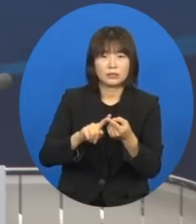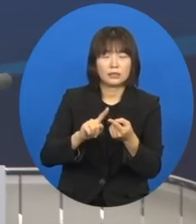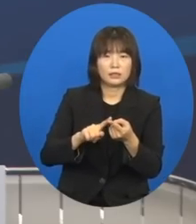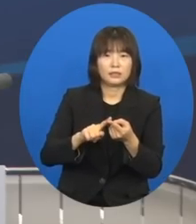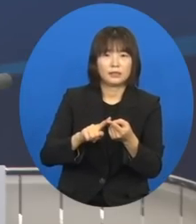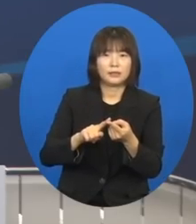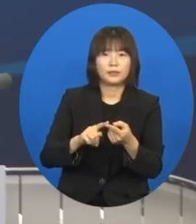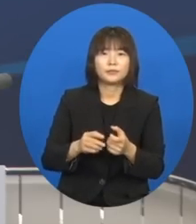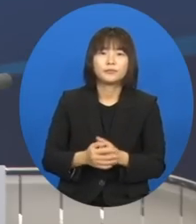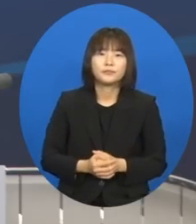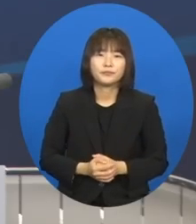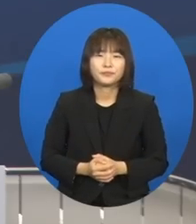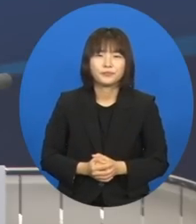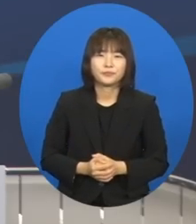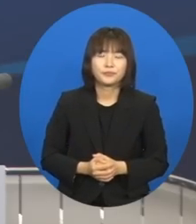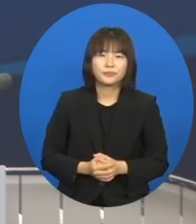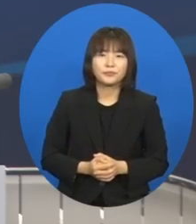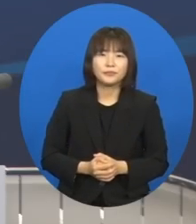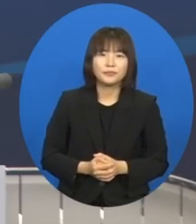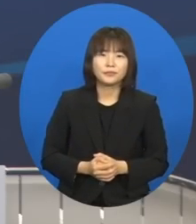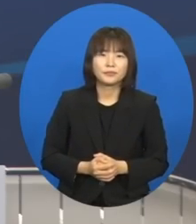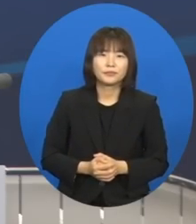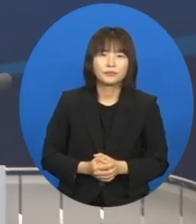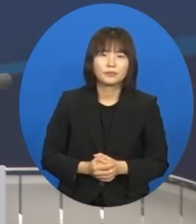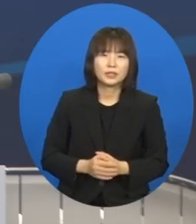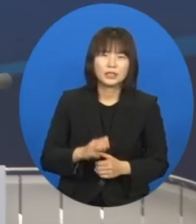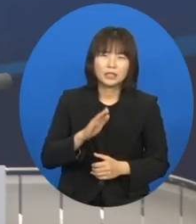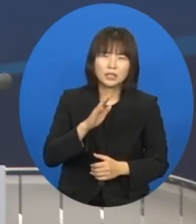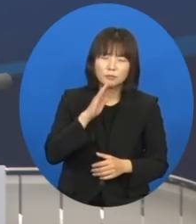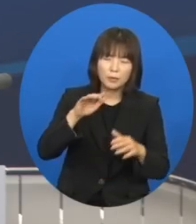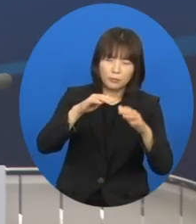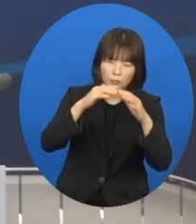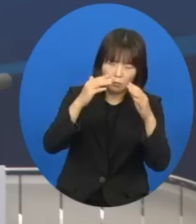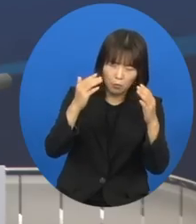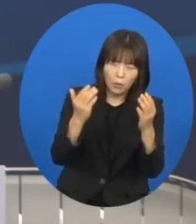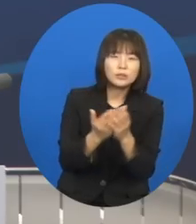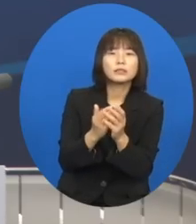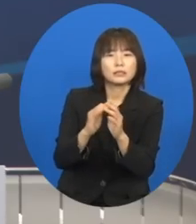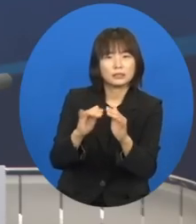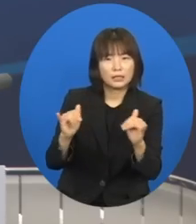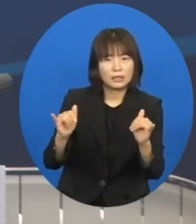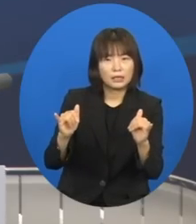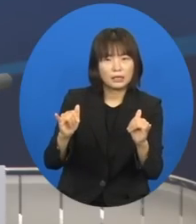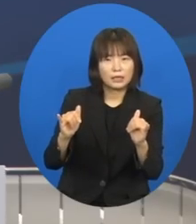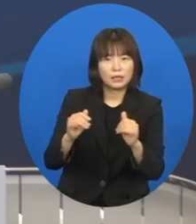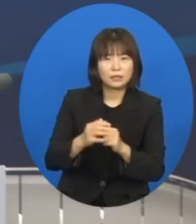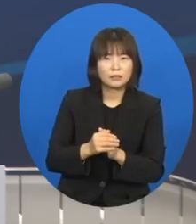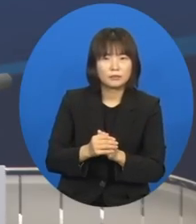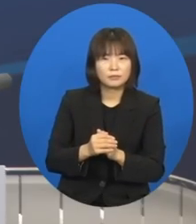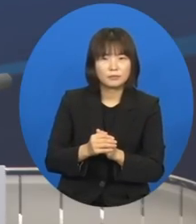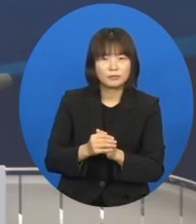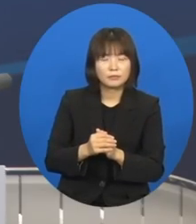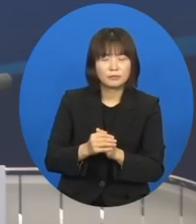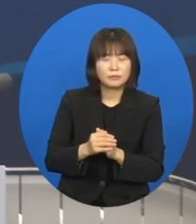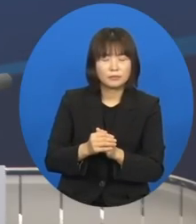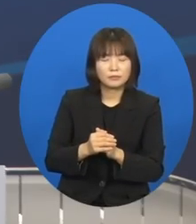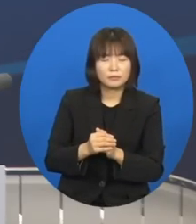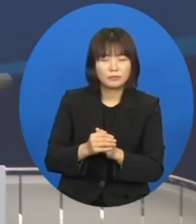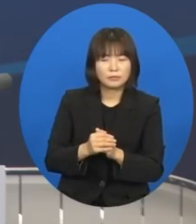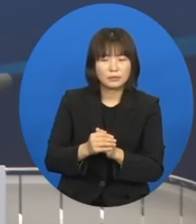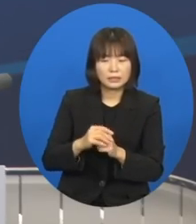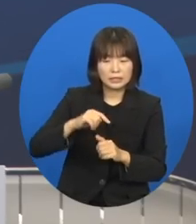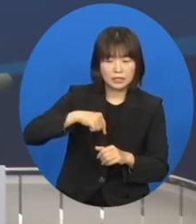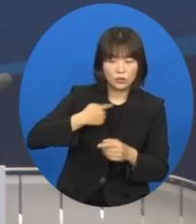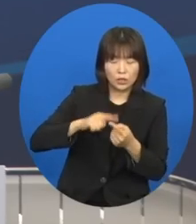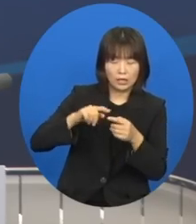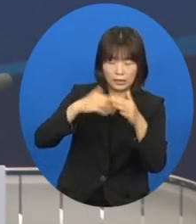others reflecting themselves. 정말로 모든 사람들은 그들 자신을 반영해주는 사람을 좋아한다.